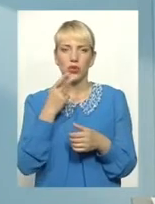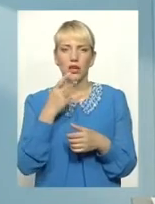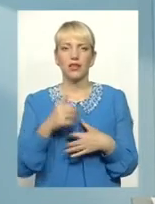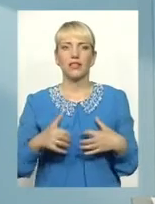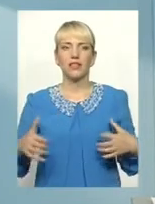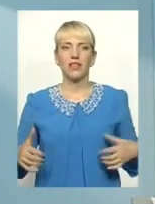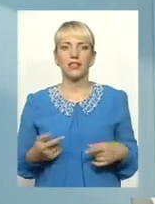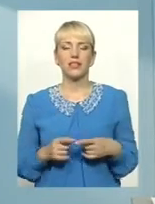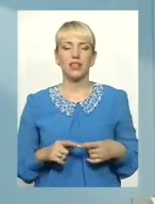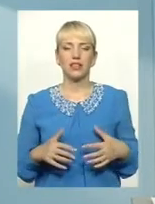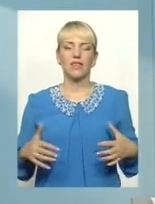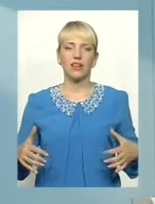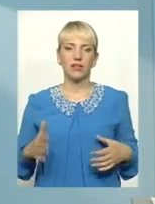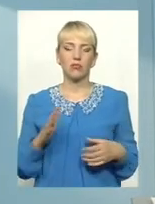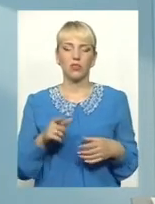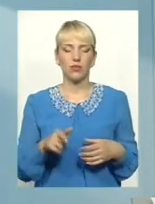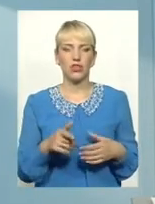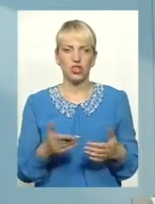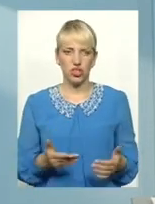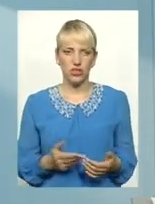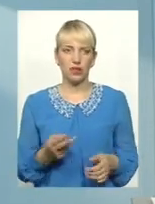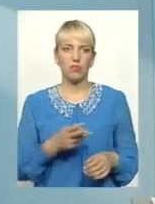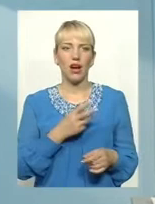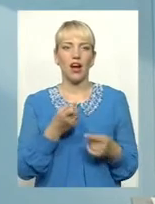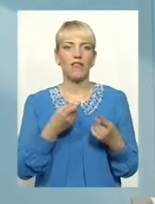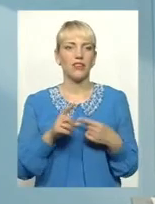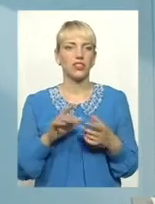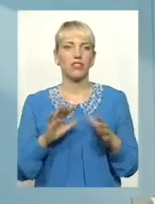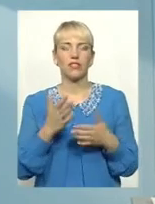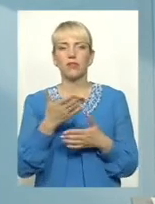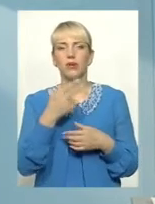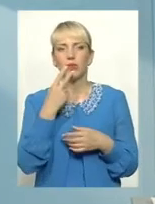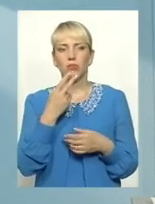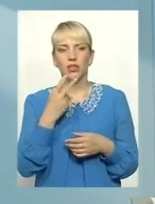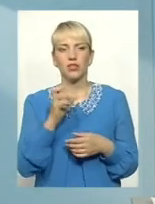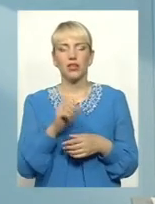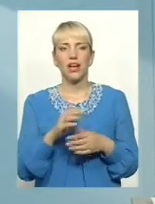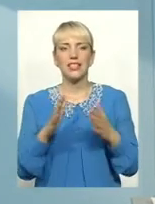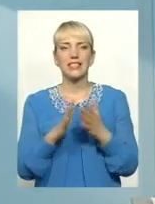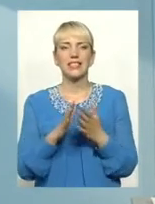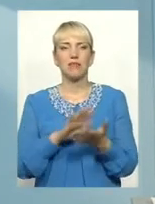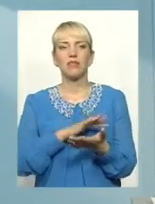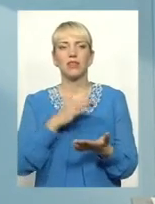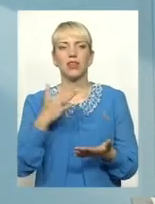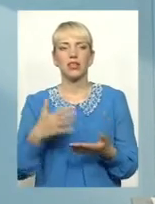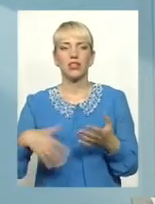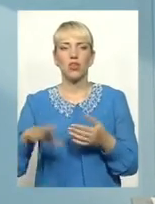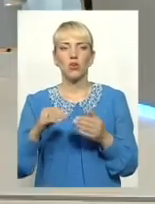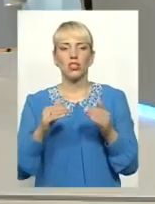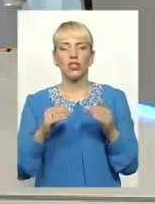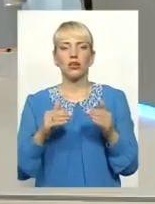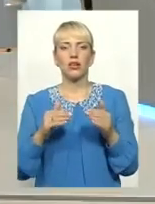буде бажана і буде там жити. В інших випадках ми побачимо на смітнику, в усіх мусорних